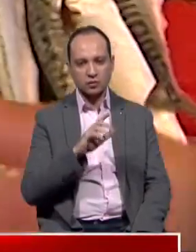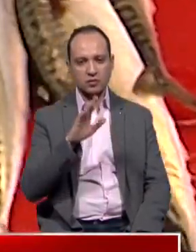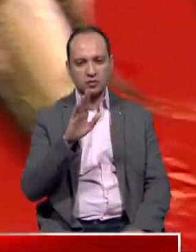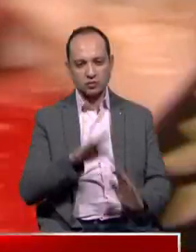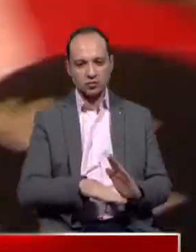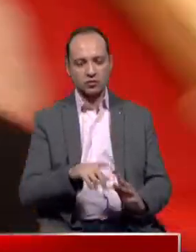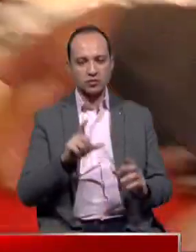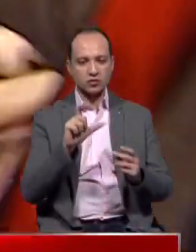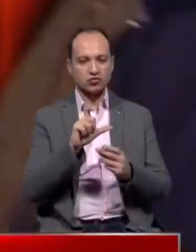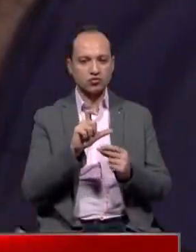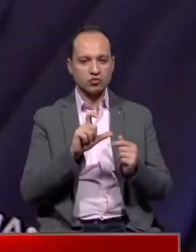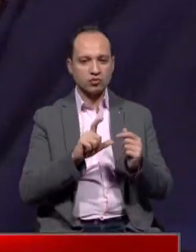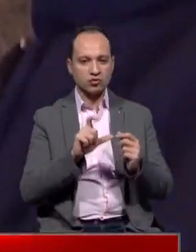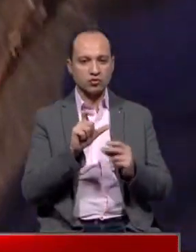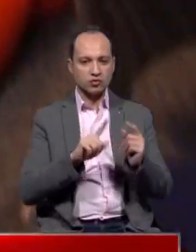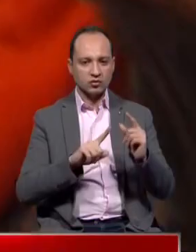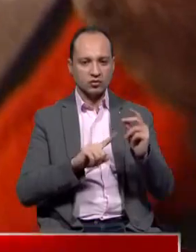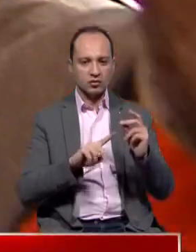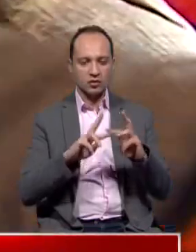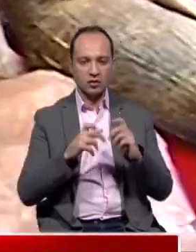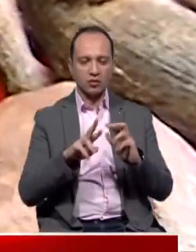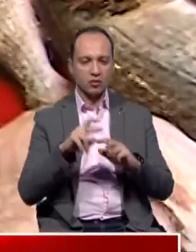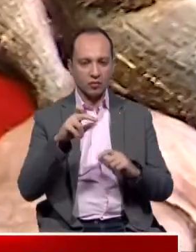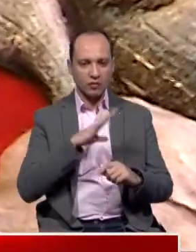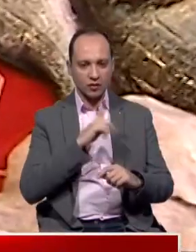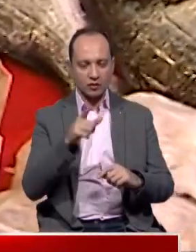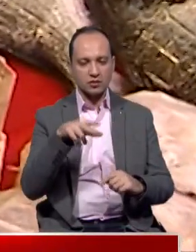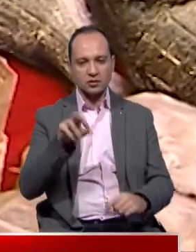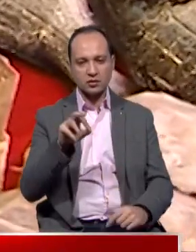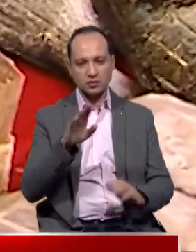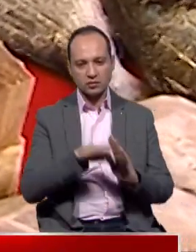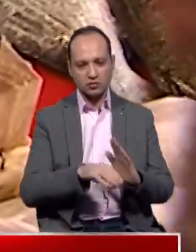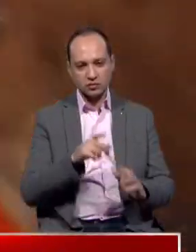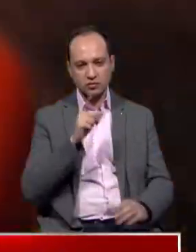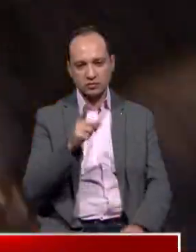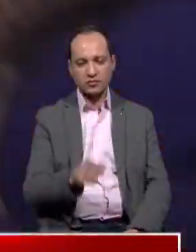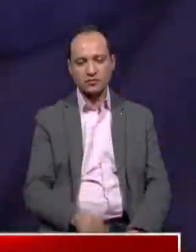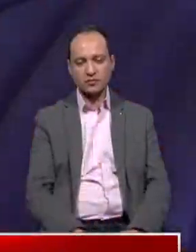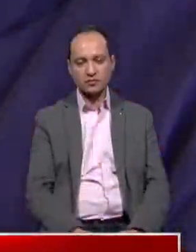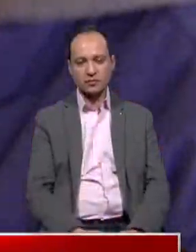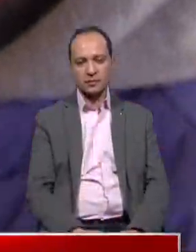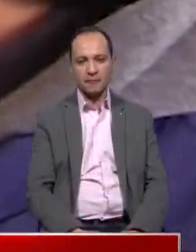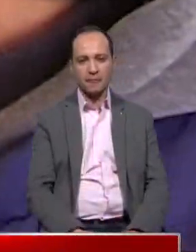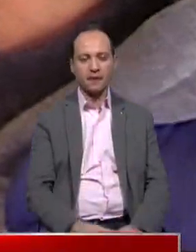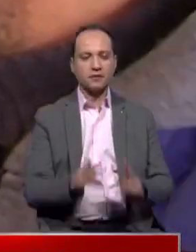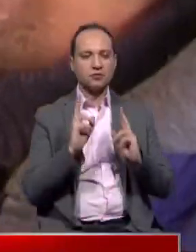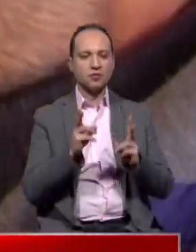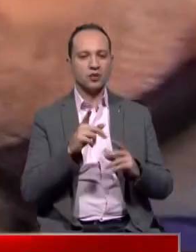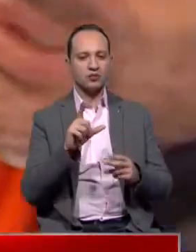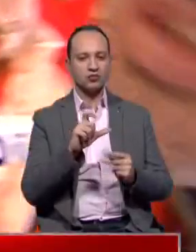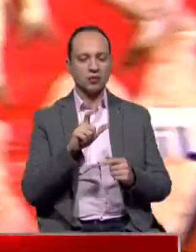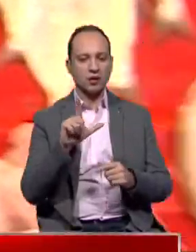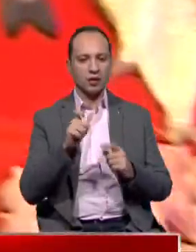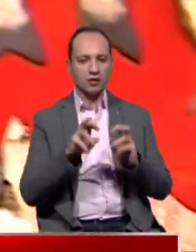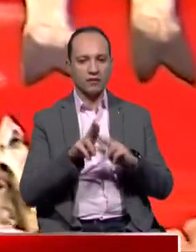düştü. Çinekop dediğimiz var mesela. O 80'e kadar düştü şu an. Normal zaten çupra